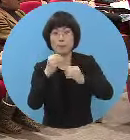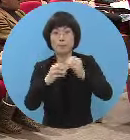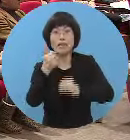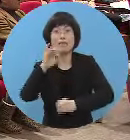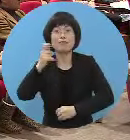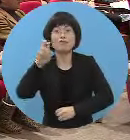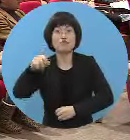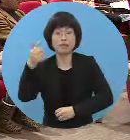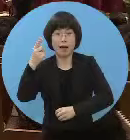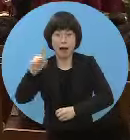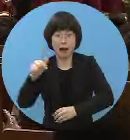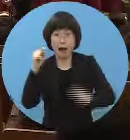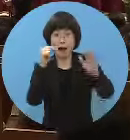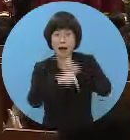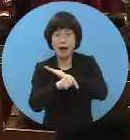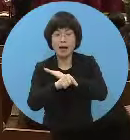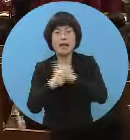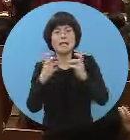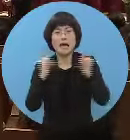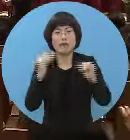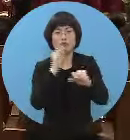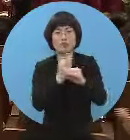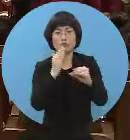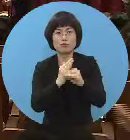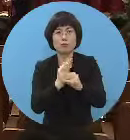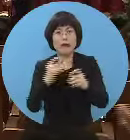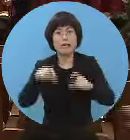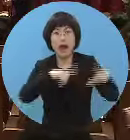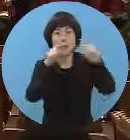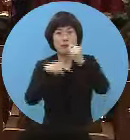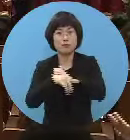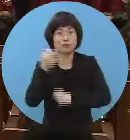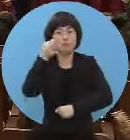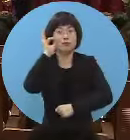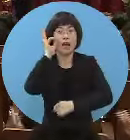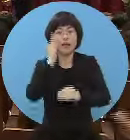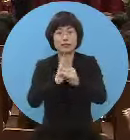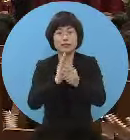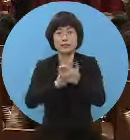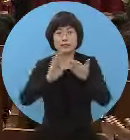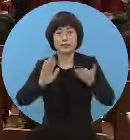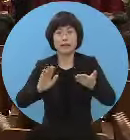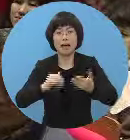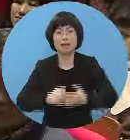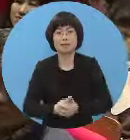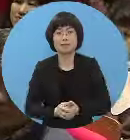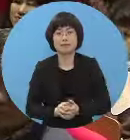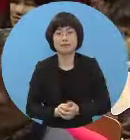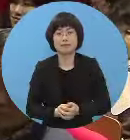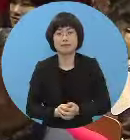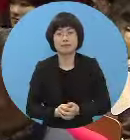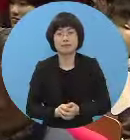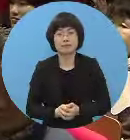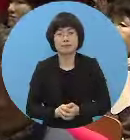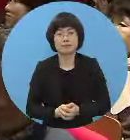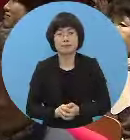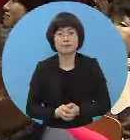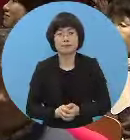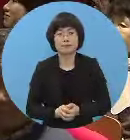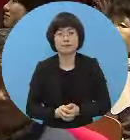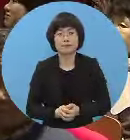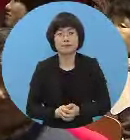인문학이 지역의 품격을 높이고 인간 중심의 삶의 의미를 일깨워주고 있습니다. 생명의 땅 전남